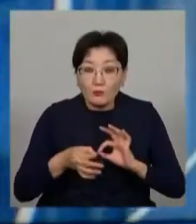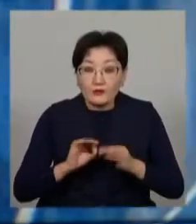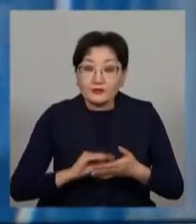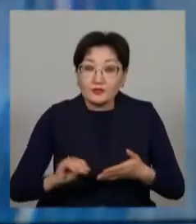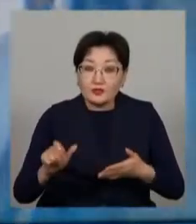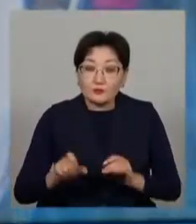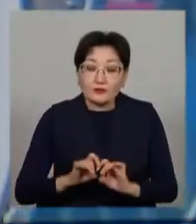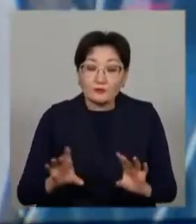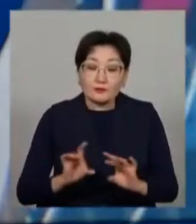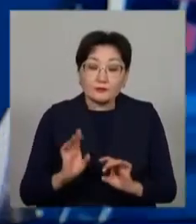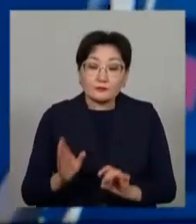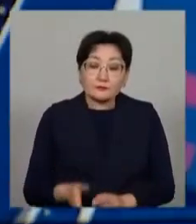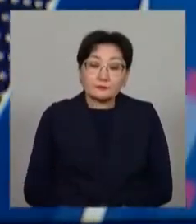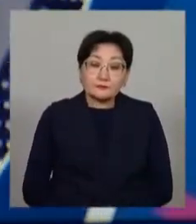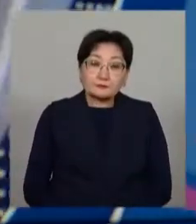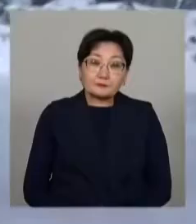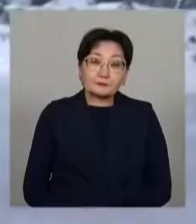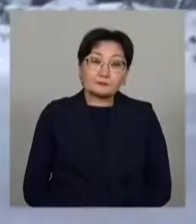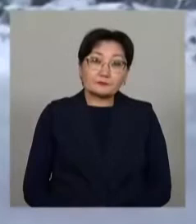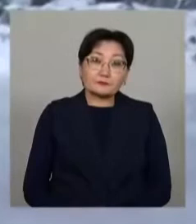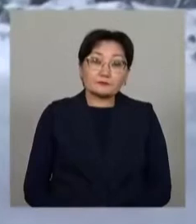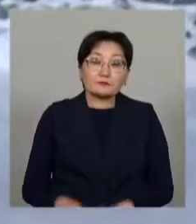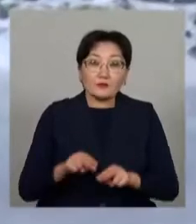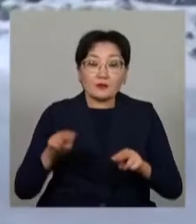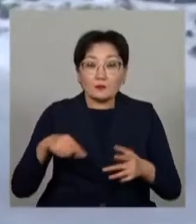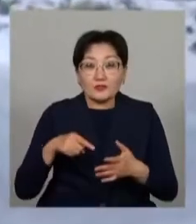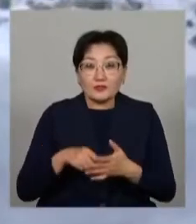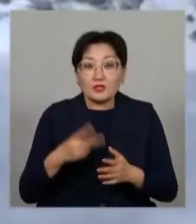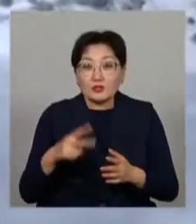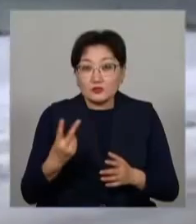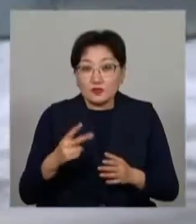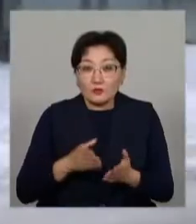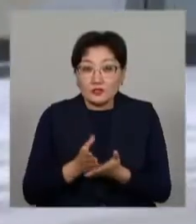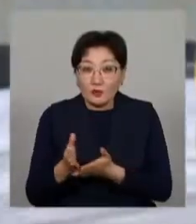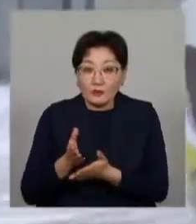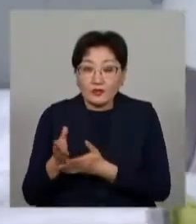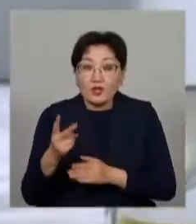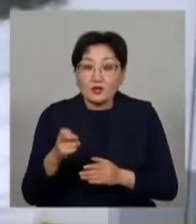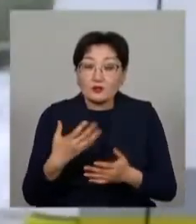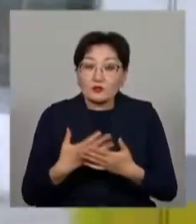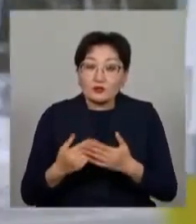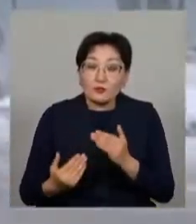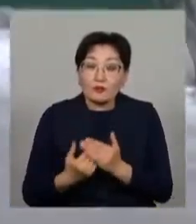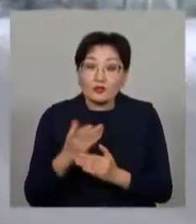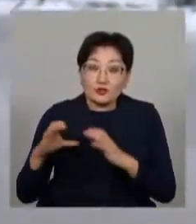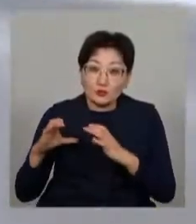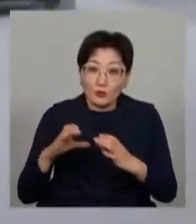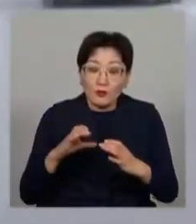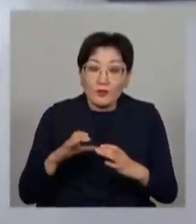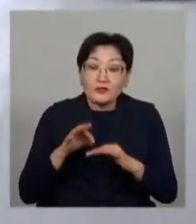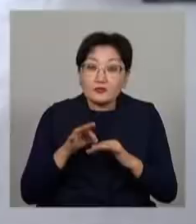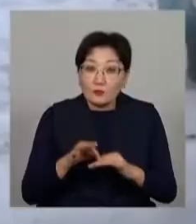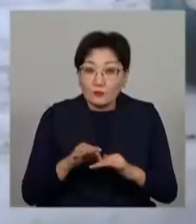мән-жайын өңірдегі тілшіміз айтады. Петропавл қаласында 22 бағыт бойынша 200-ге жуық автобус жолаушы